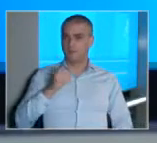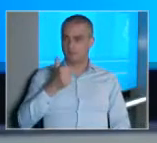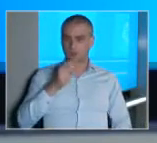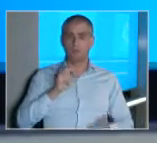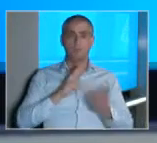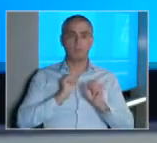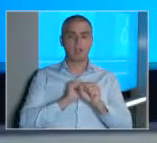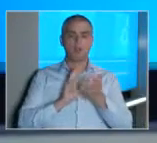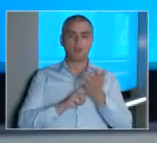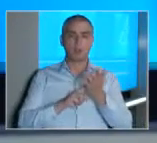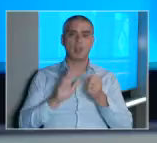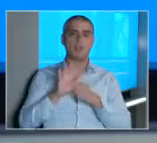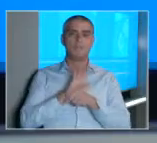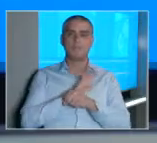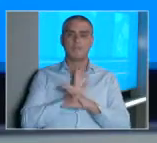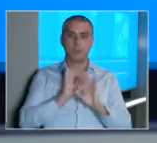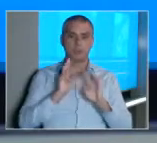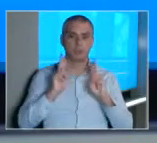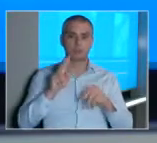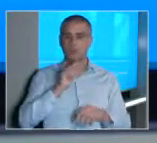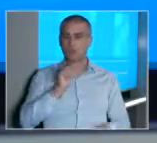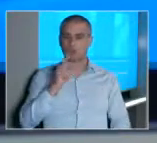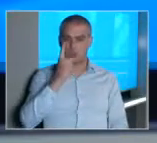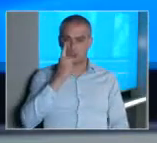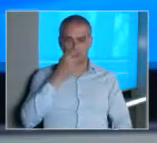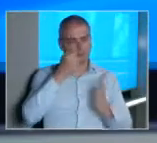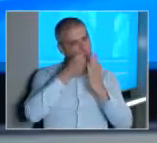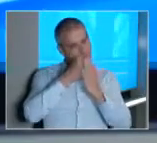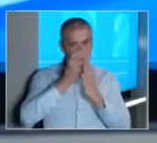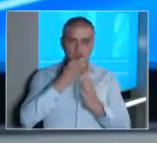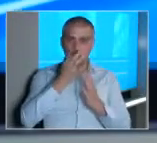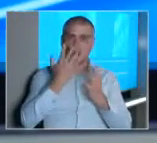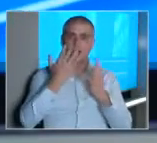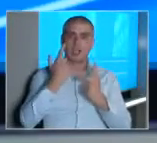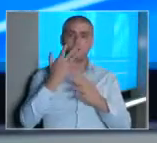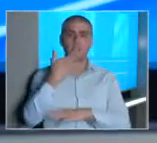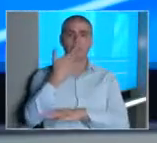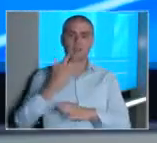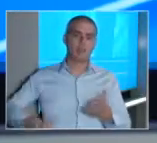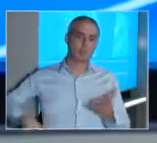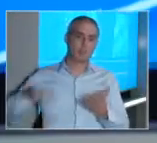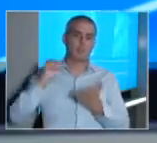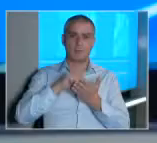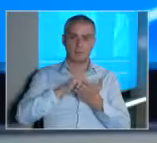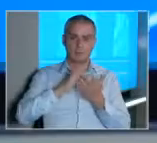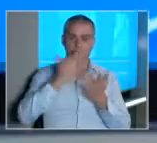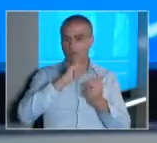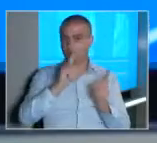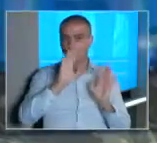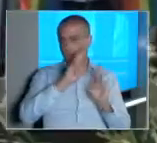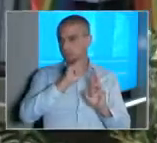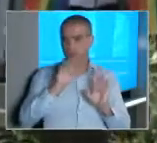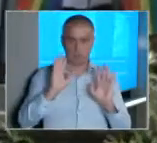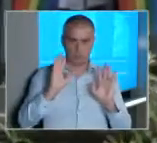זכויות מלאות. יש סוגיה בקצה, יש לה שאלה כמה המדינה מממנת את זה וכמה לא, שהיא